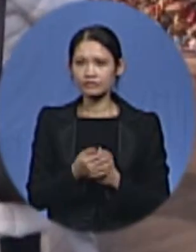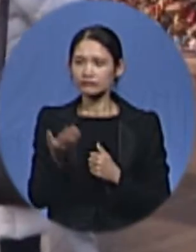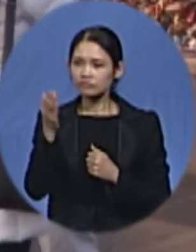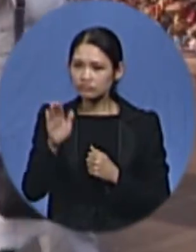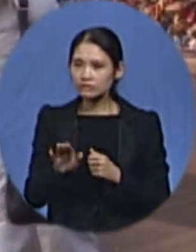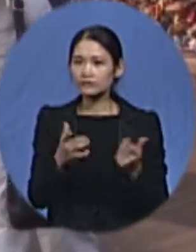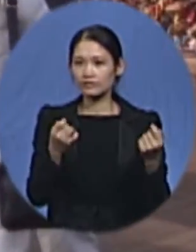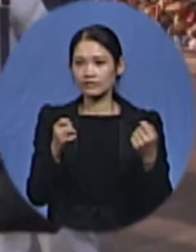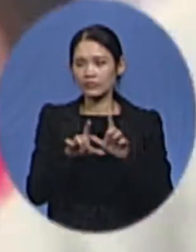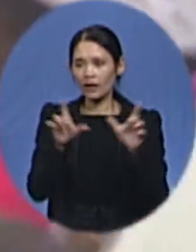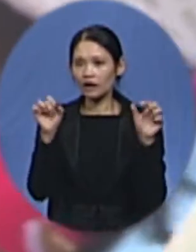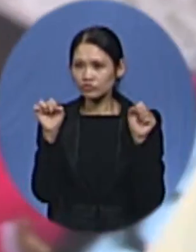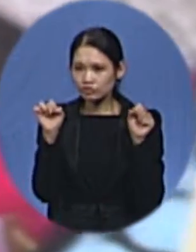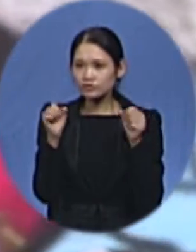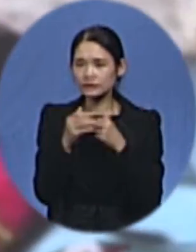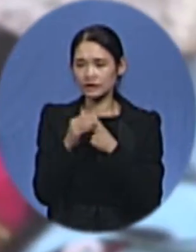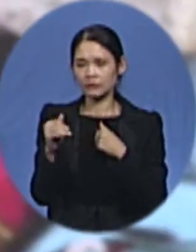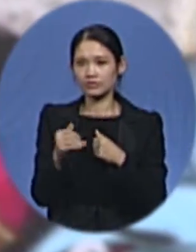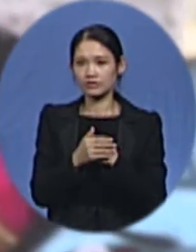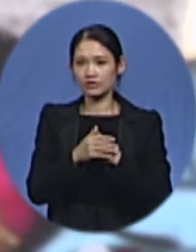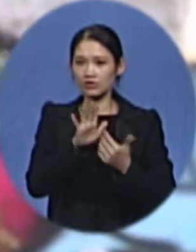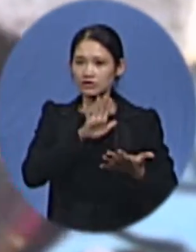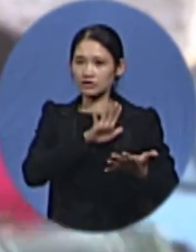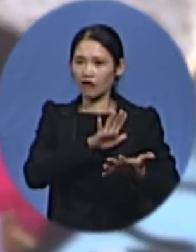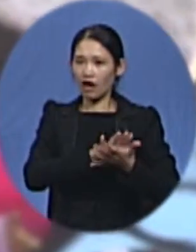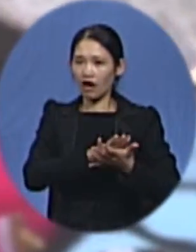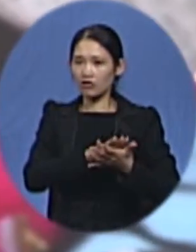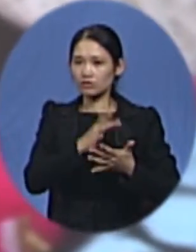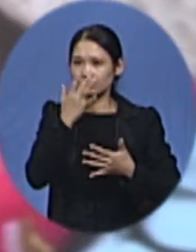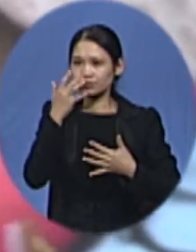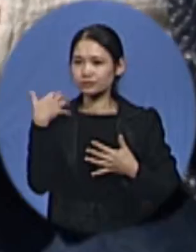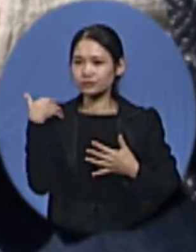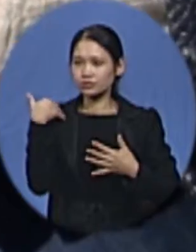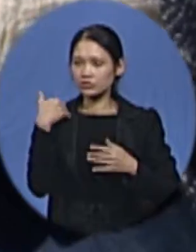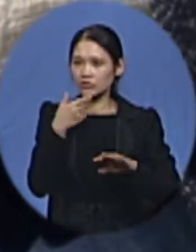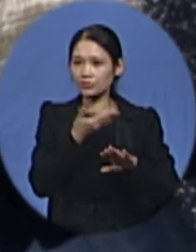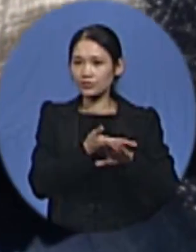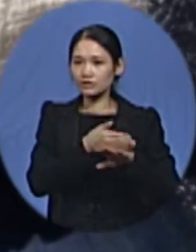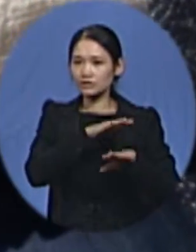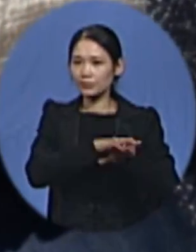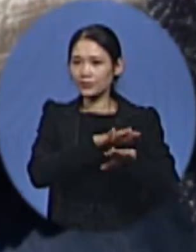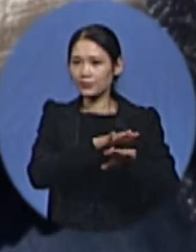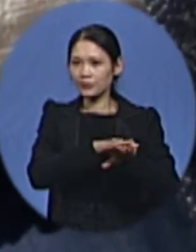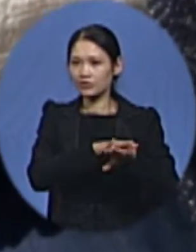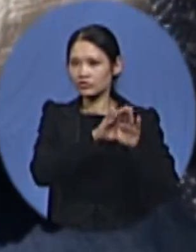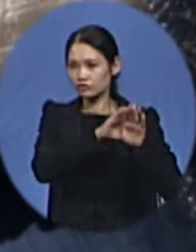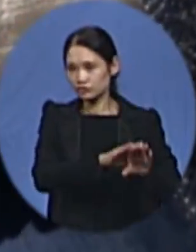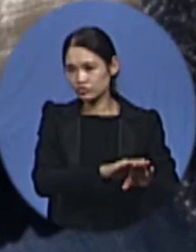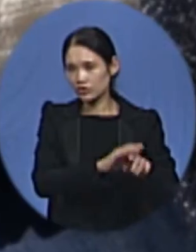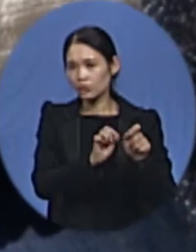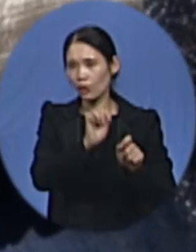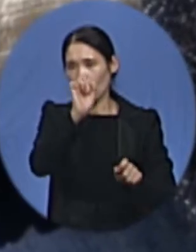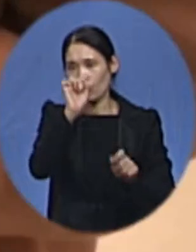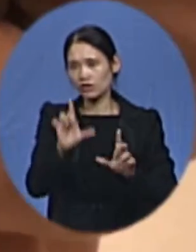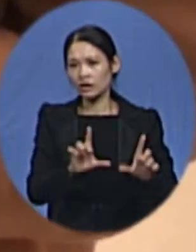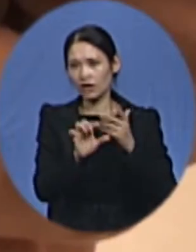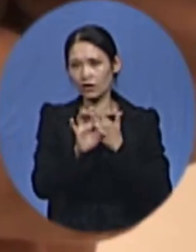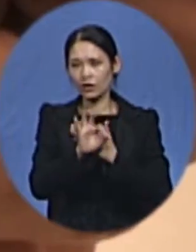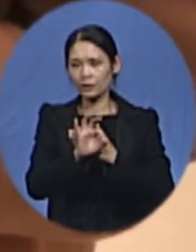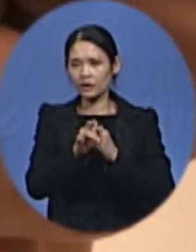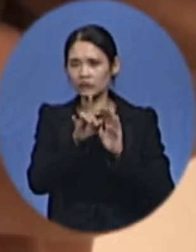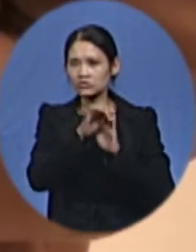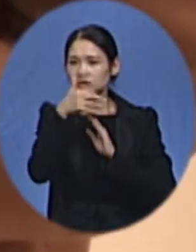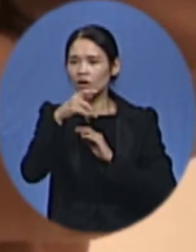그러나 이처럼 추운 날씨 탓에 뜨거운 줄 모르고 핫팩을 피부에 직접 대고 종일 사용하다가는 저온화상을 입을